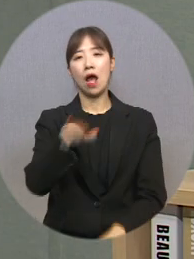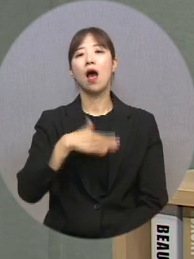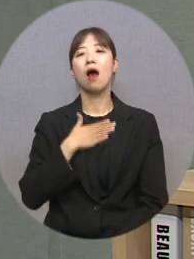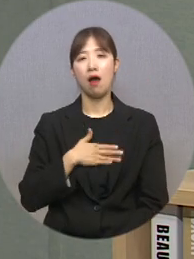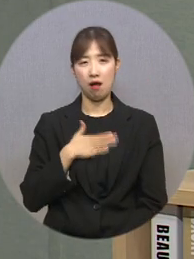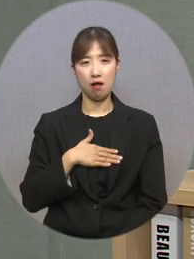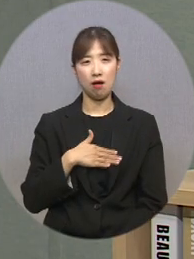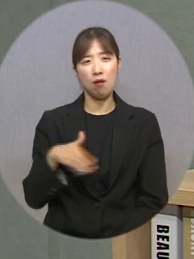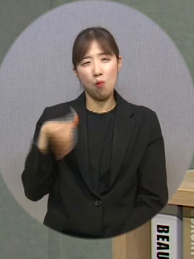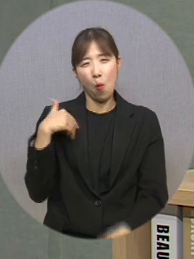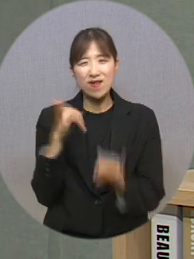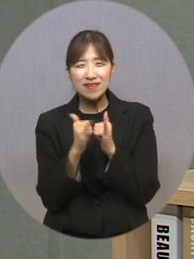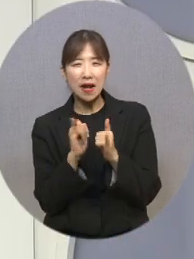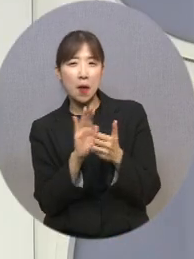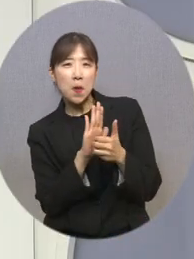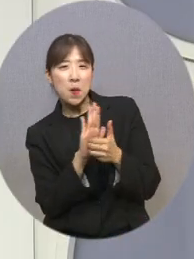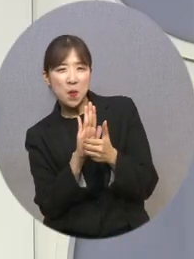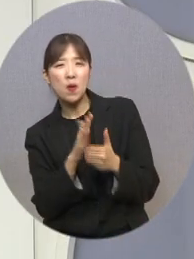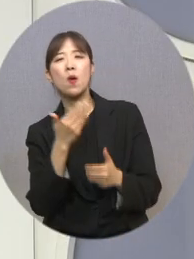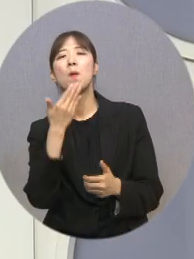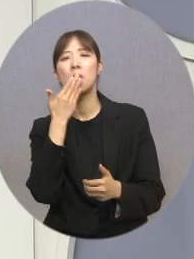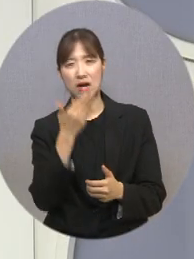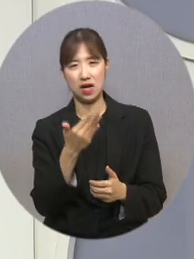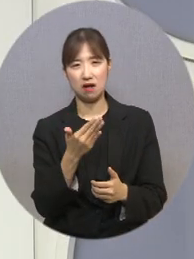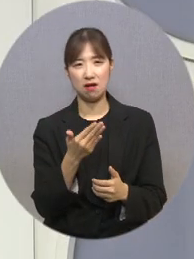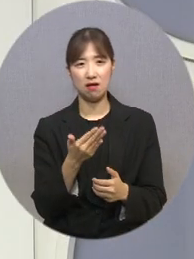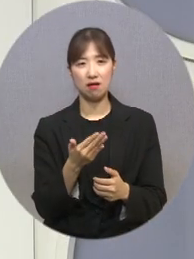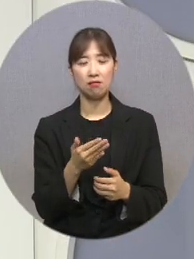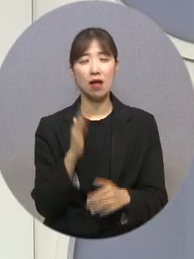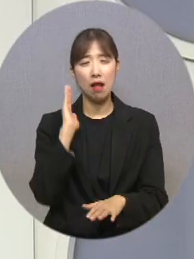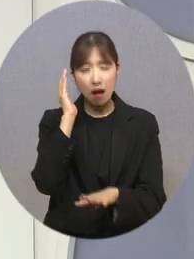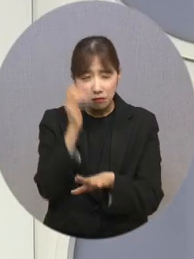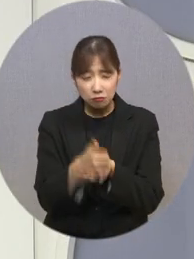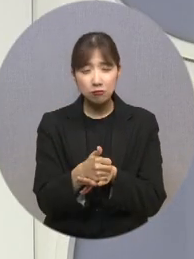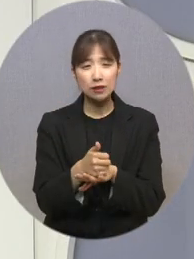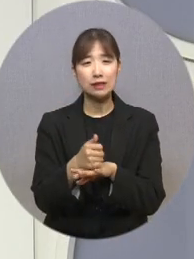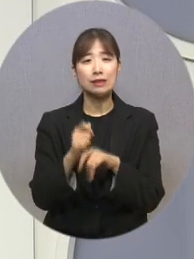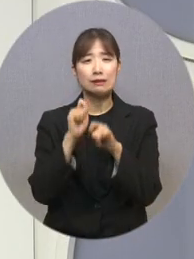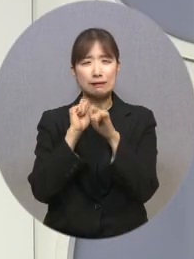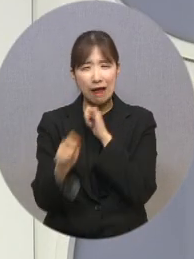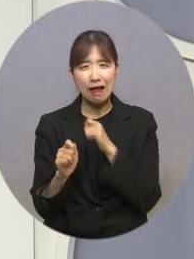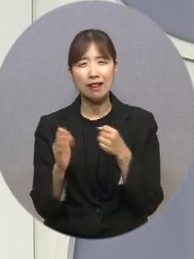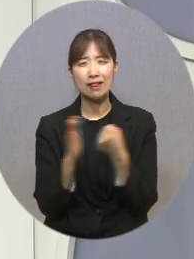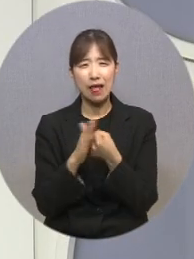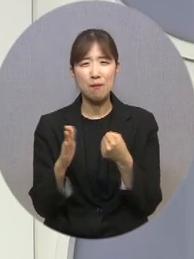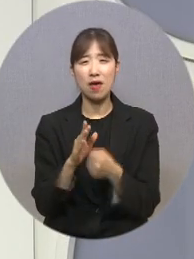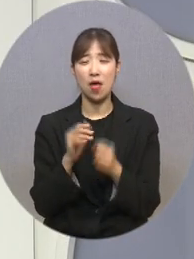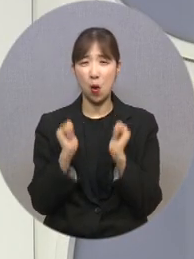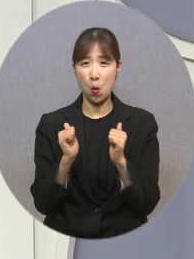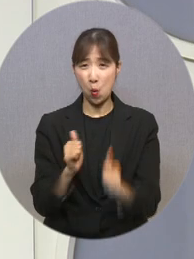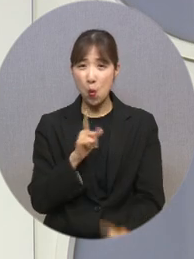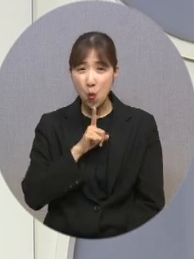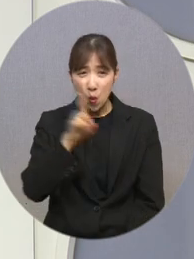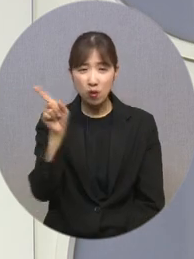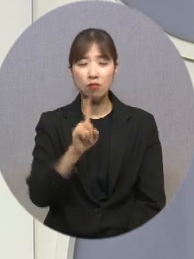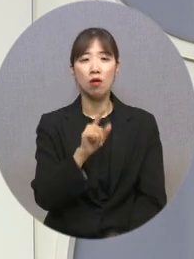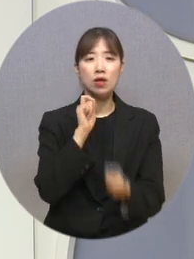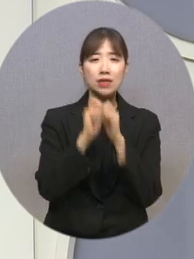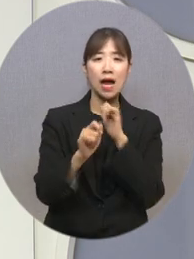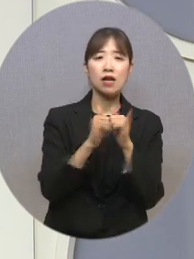모르는 경우는 경계를 하게 되니까. 그래서 나중에 이제 사기를 당해서 고소를 하게 되면 또 사기꾼